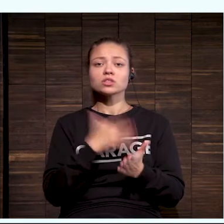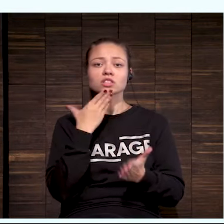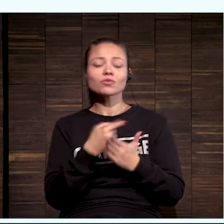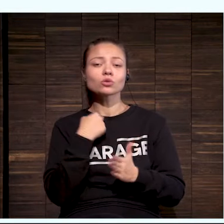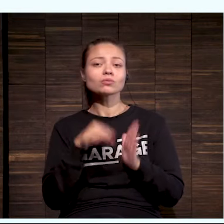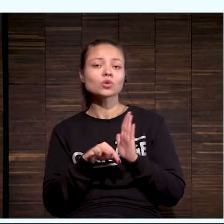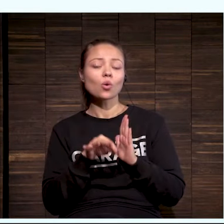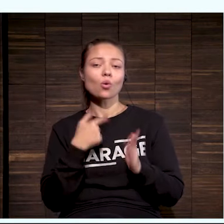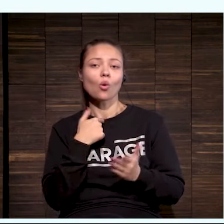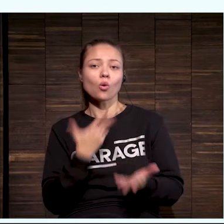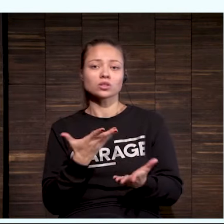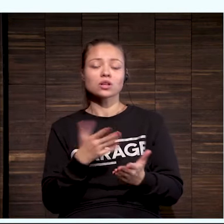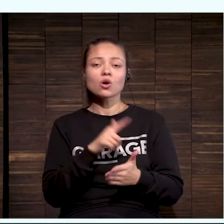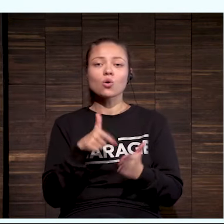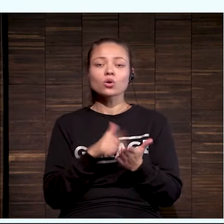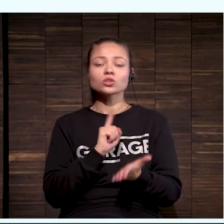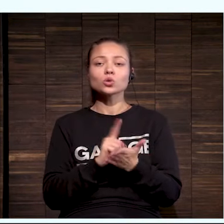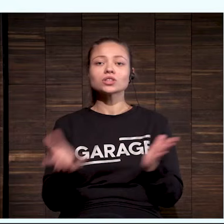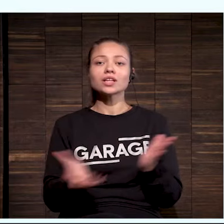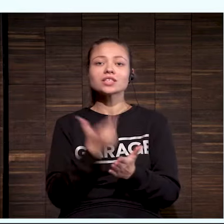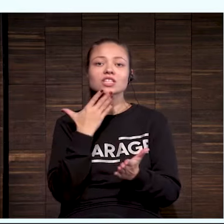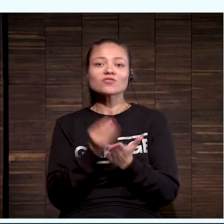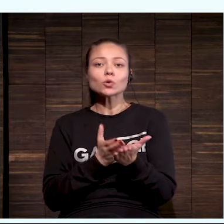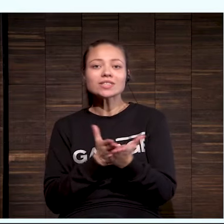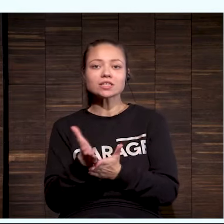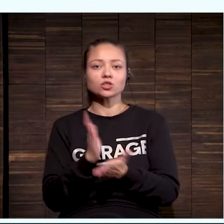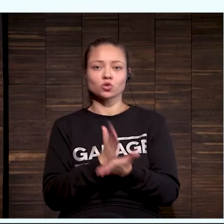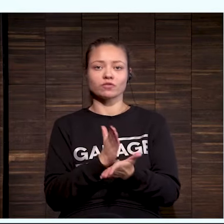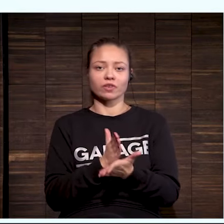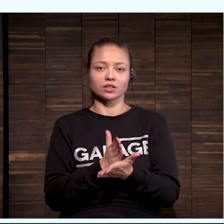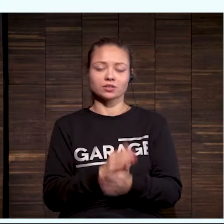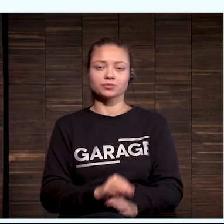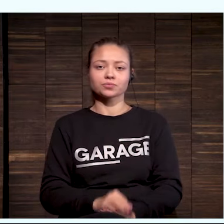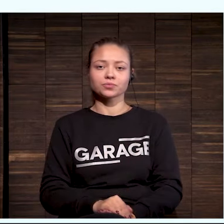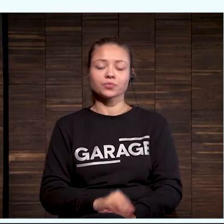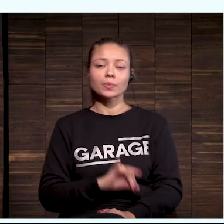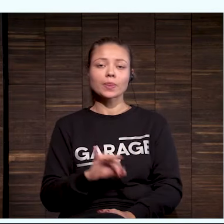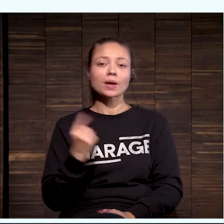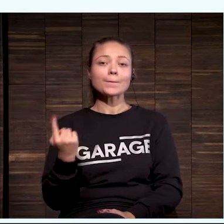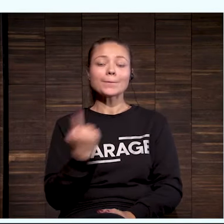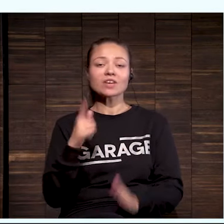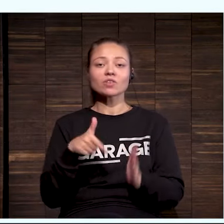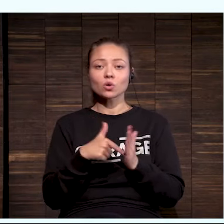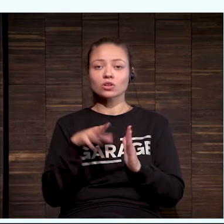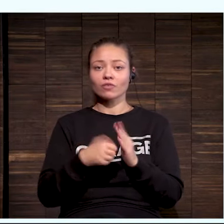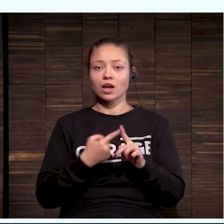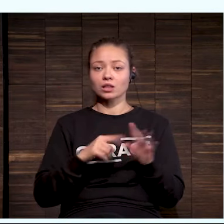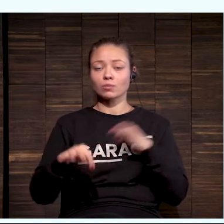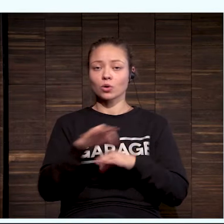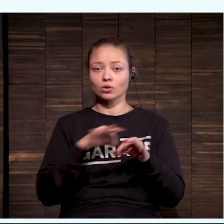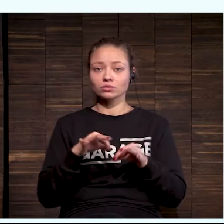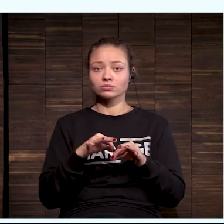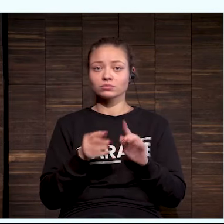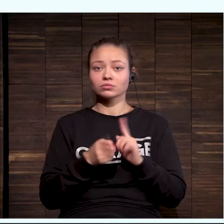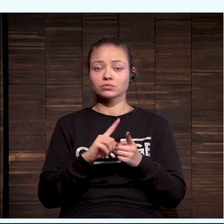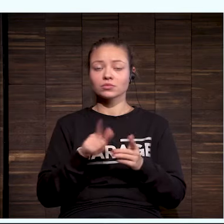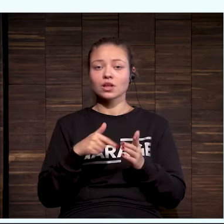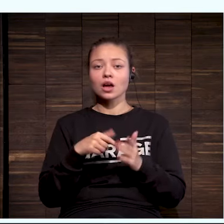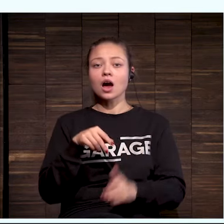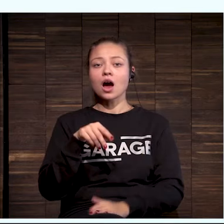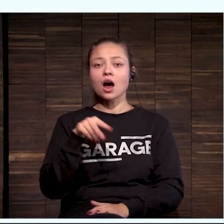голода гол город должен найти свой стиль существования первый город в этом проекте стал дэрил